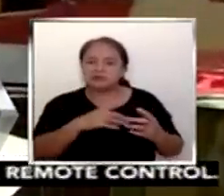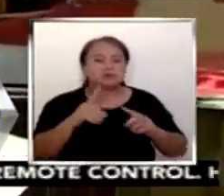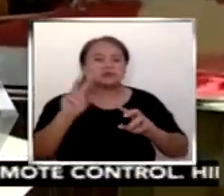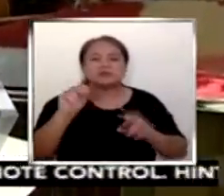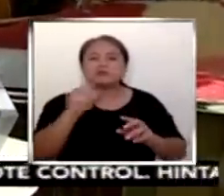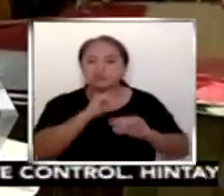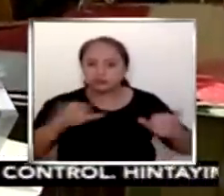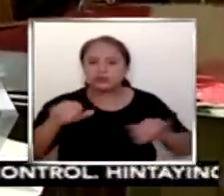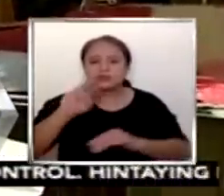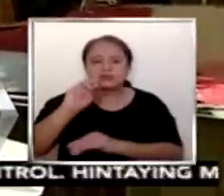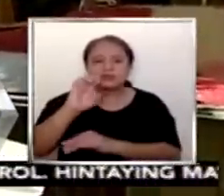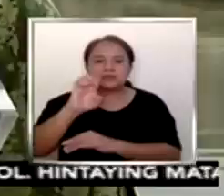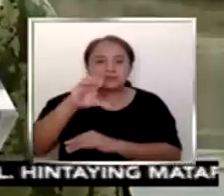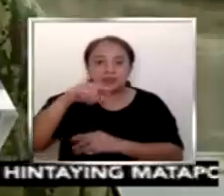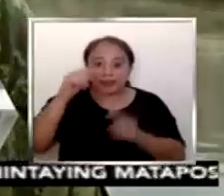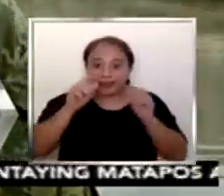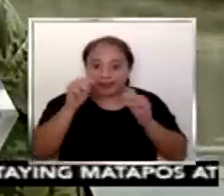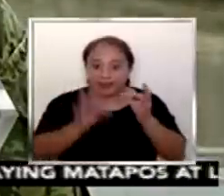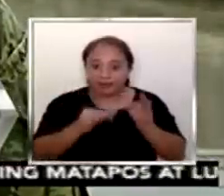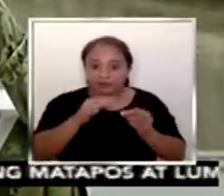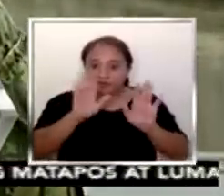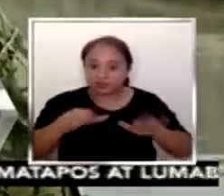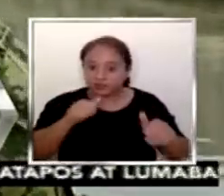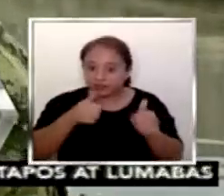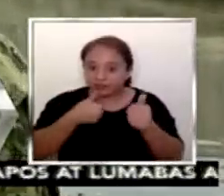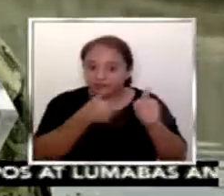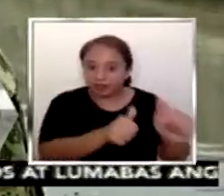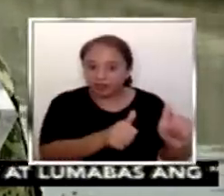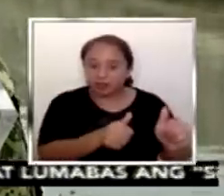raw sumunod ang mga kabataan. Mapipilitan na